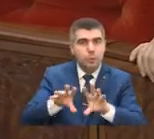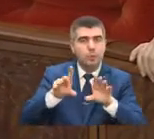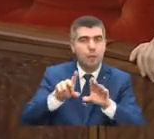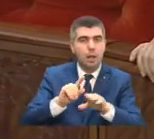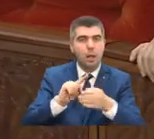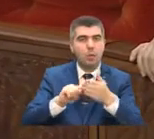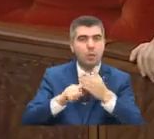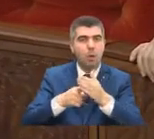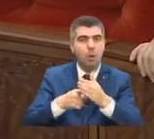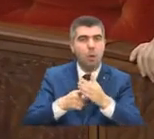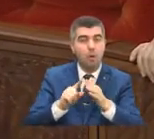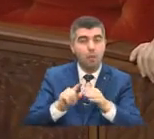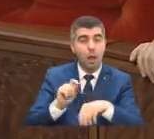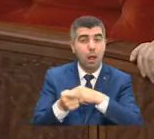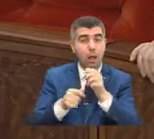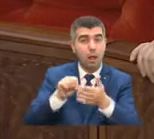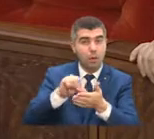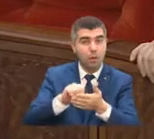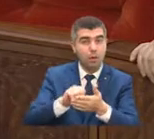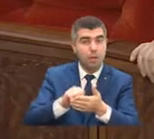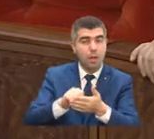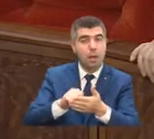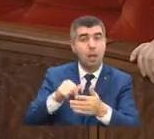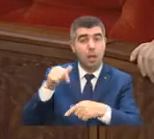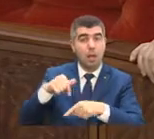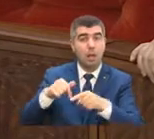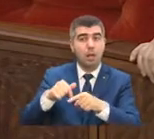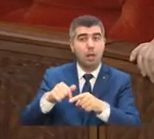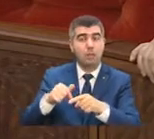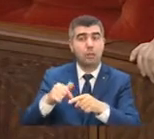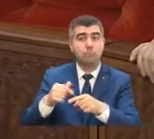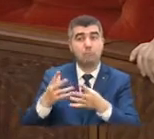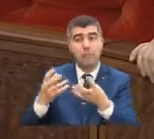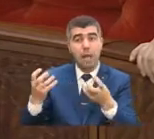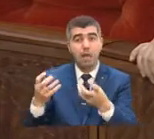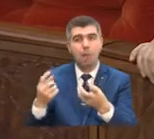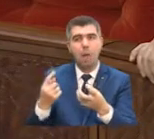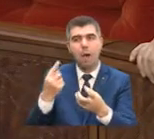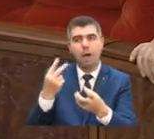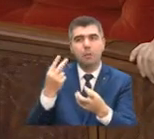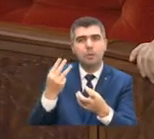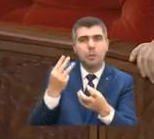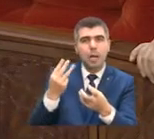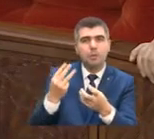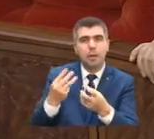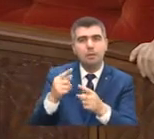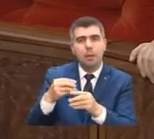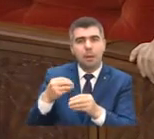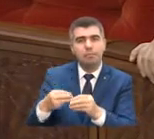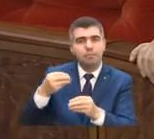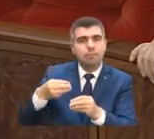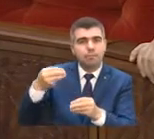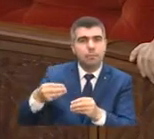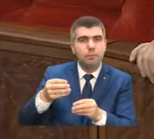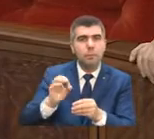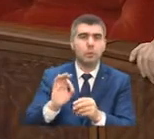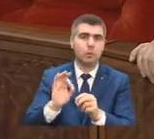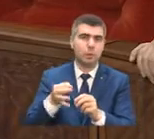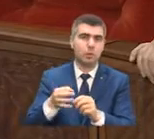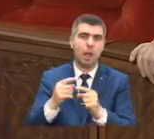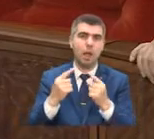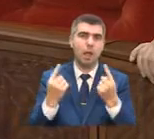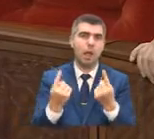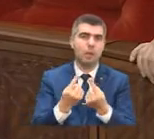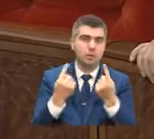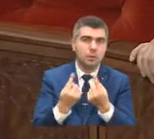لابد تكون بعض الصفقات تعرف تعثر، لابد، لكن هذا ماشي كيبرر التعثر الحاصل، ولكن فقط كنقول لما